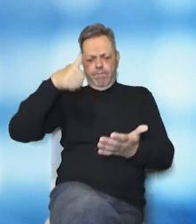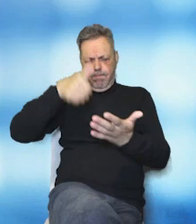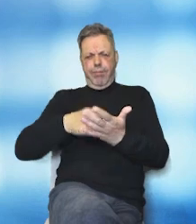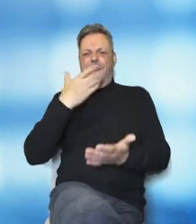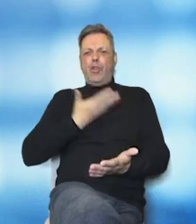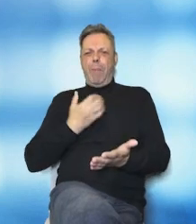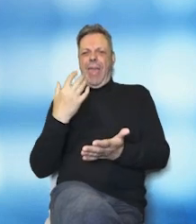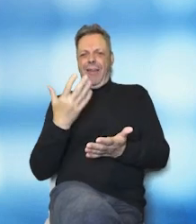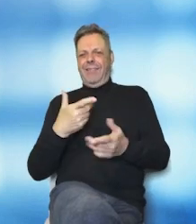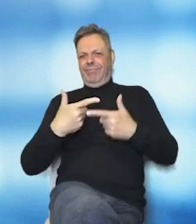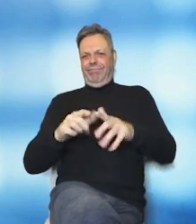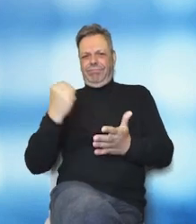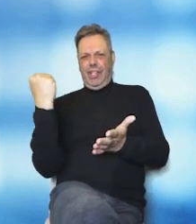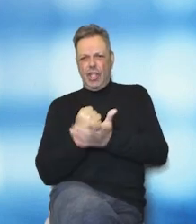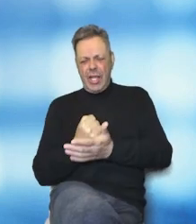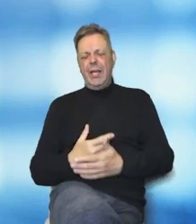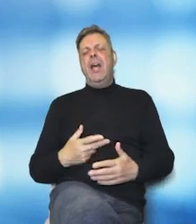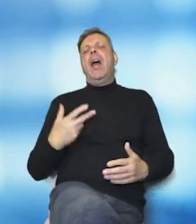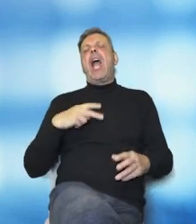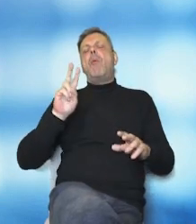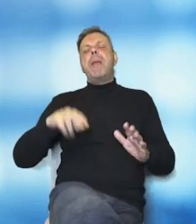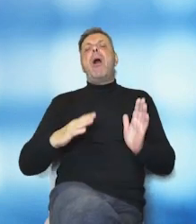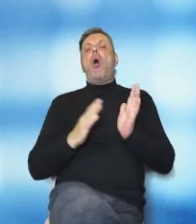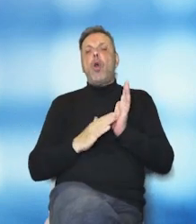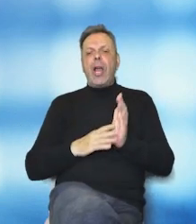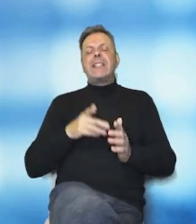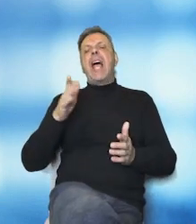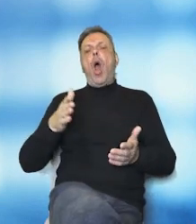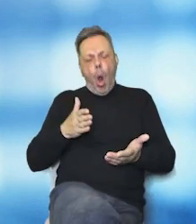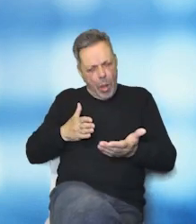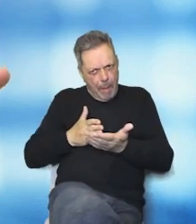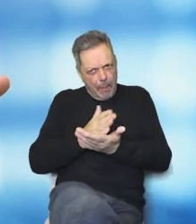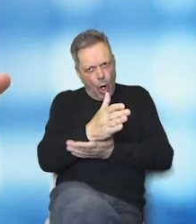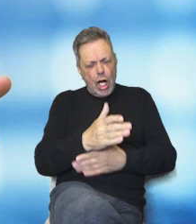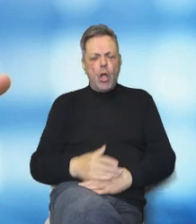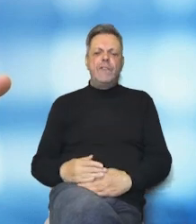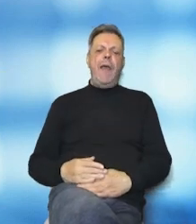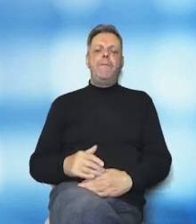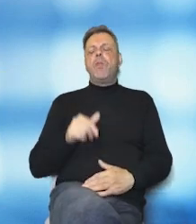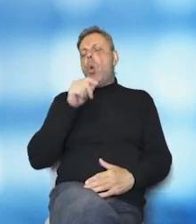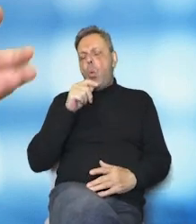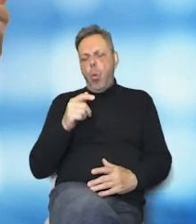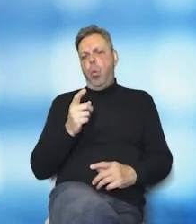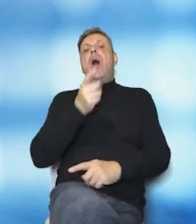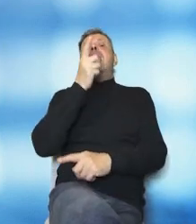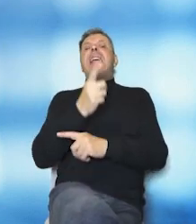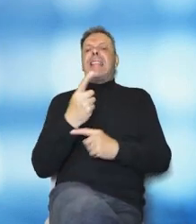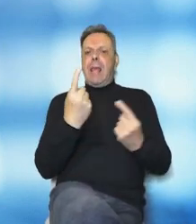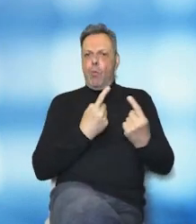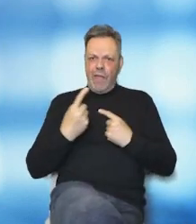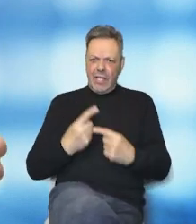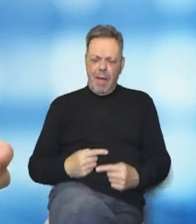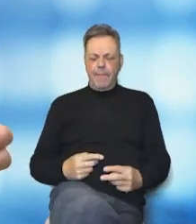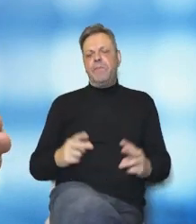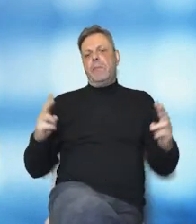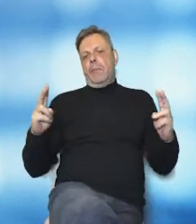kraju u svojoj putovnici imao dokaz da je on zapravo to sve obišao u zadatim uvjetima. Starta se u